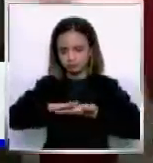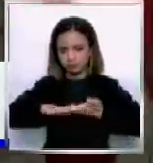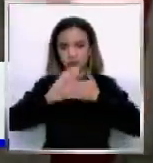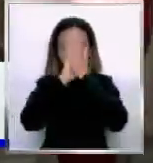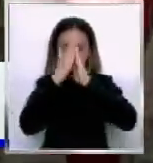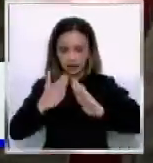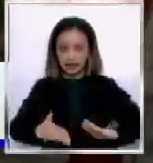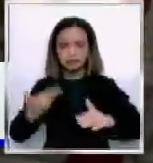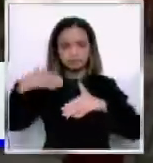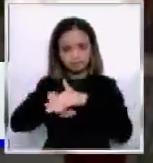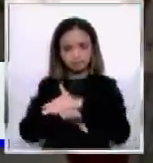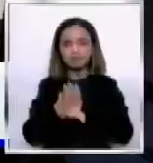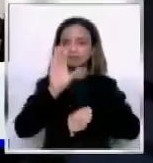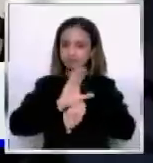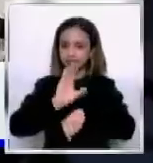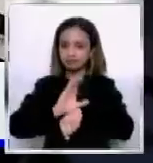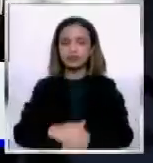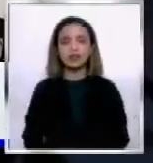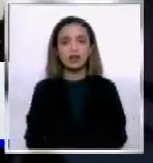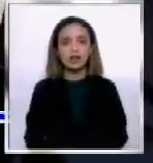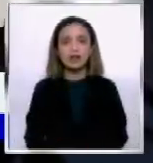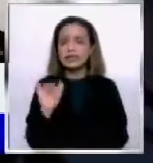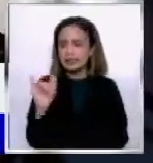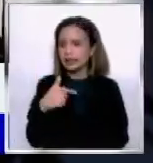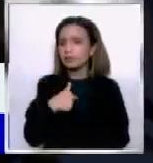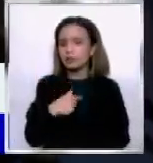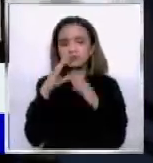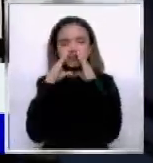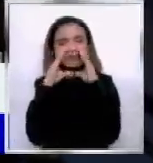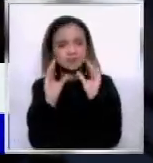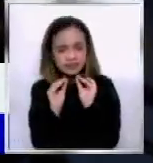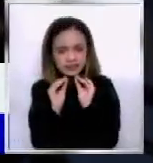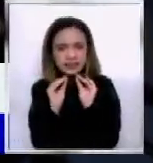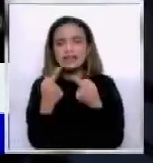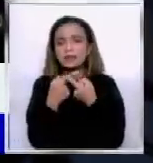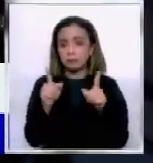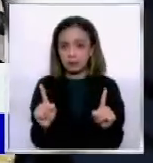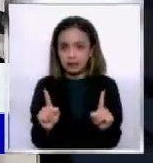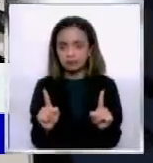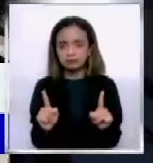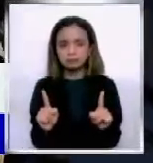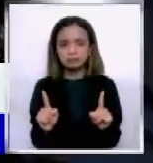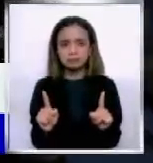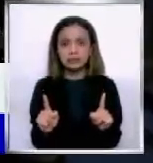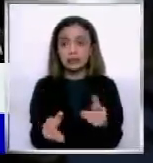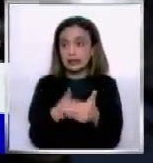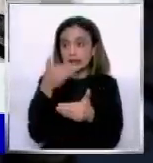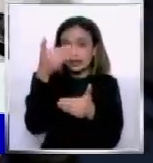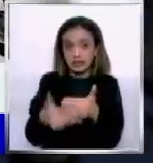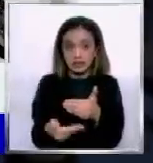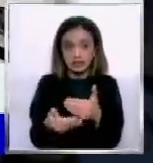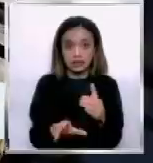simbahan. Ako man din ay nalulungkot. Pero pagsisimikapin natin, sa susunod na paglabas ng